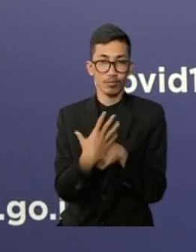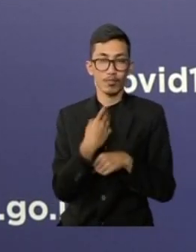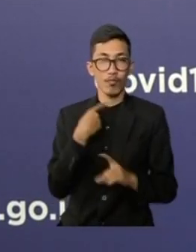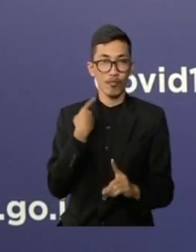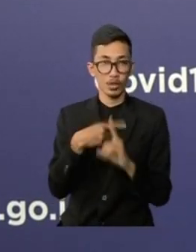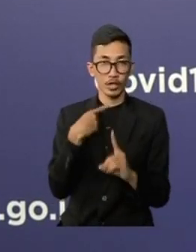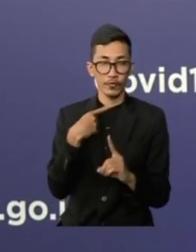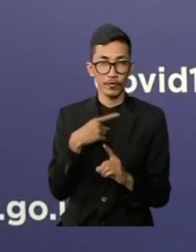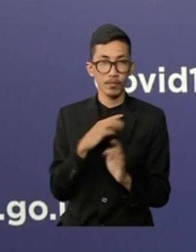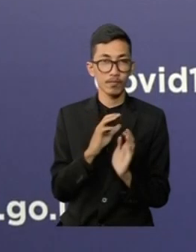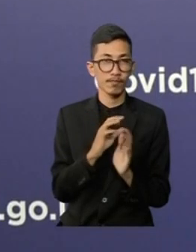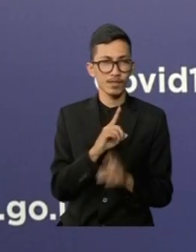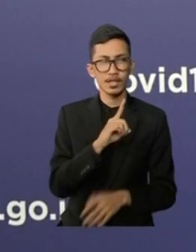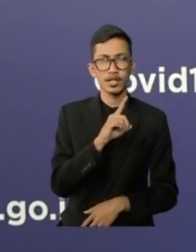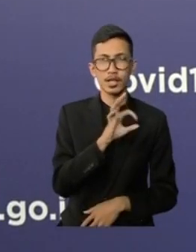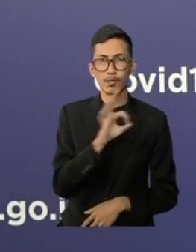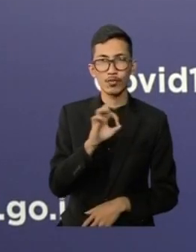temukan sebanyak